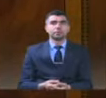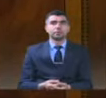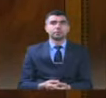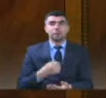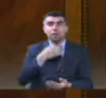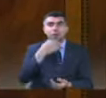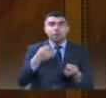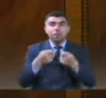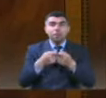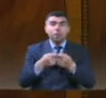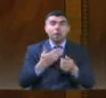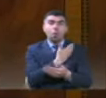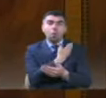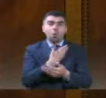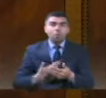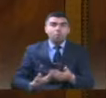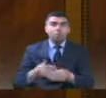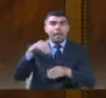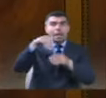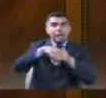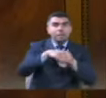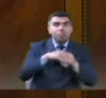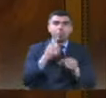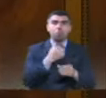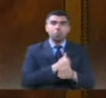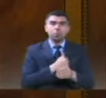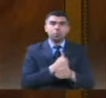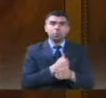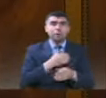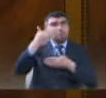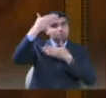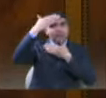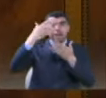لأنه ما كاينش غير الحكومة والمعارضة، كاين أطراف أخرى، راه المغرب هذا.